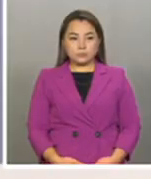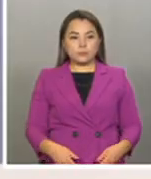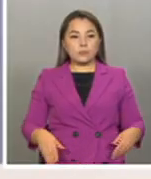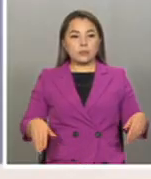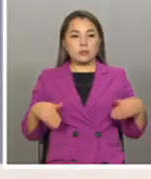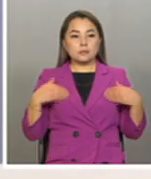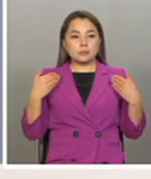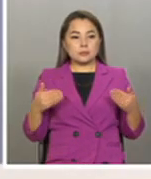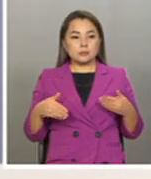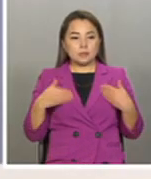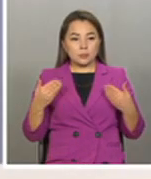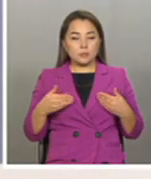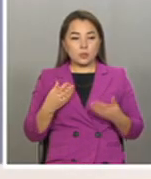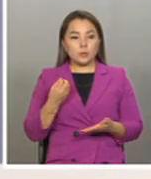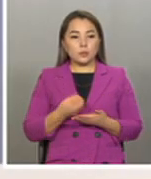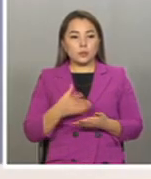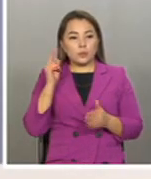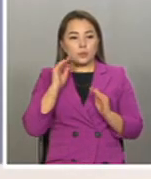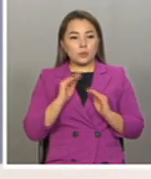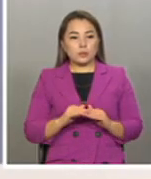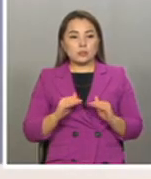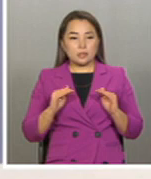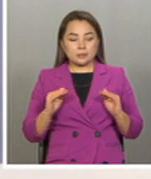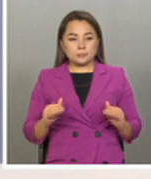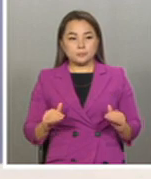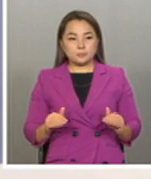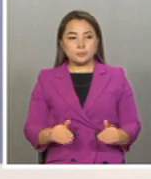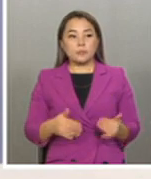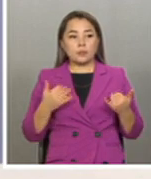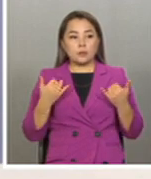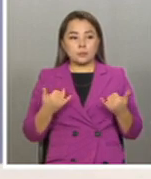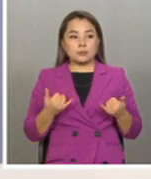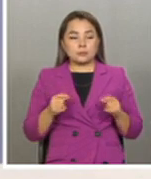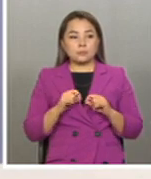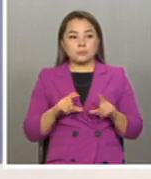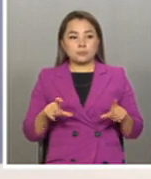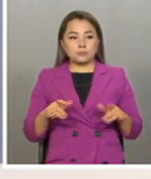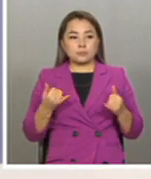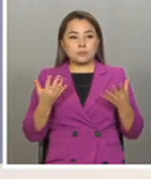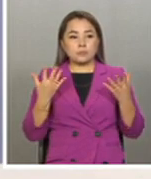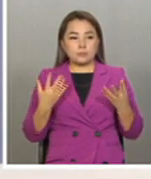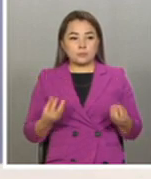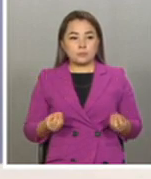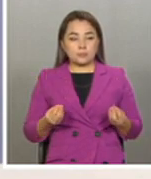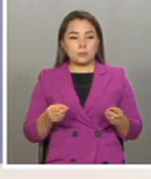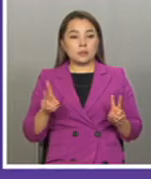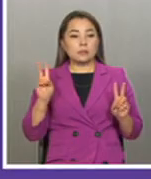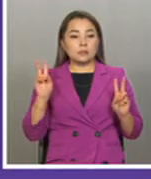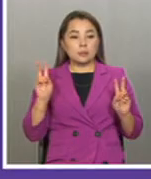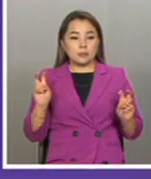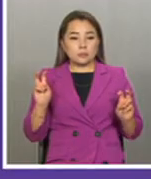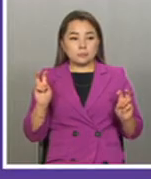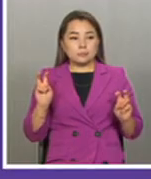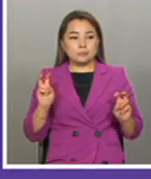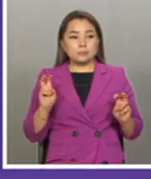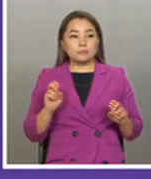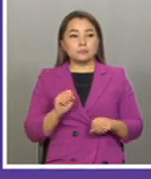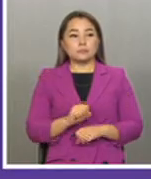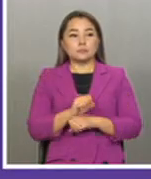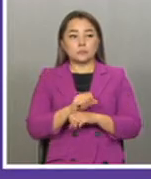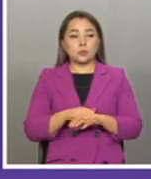Сәлеметсіздер ме, құрметті оқушылар? Бүгінгі біздің сабағымыздың тақырыбы